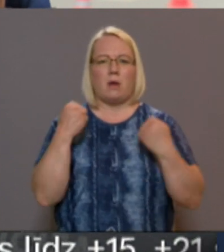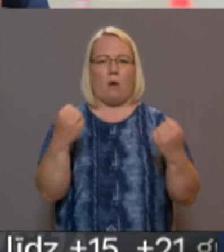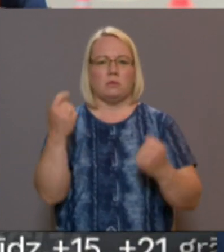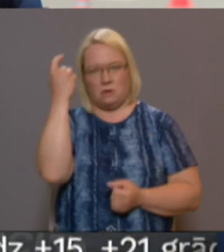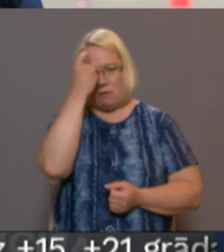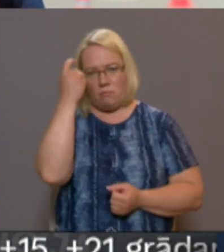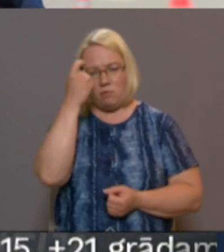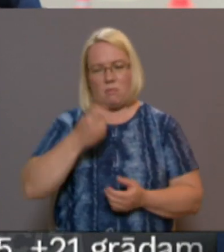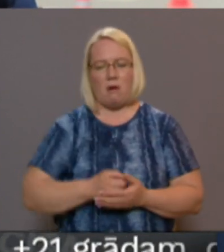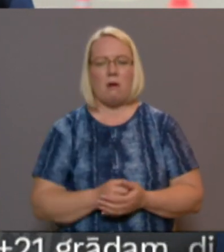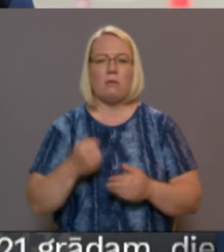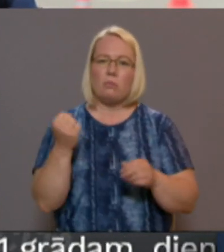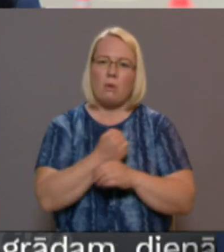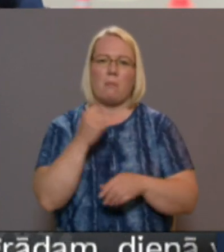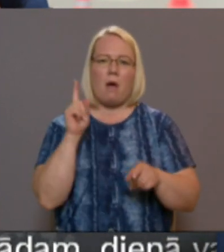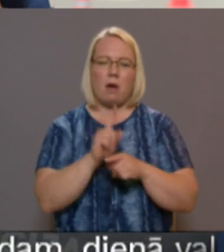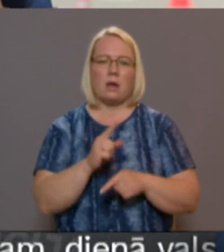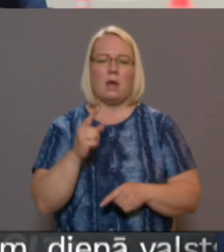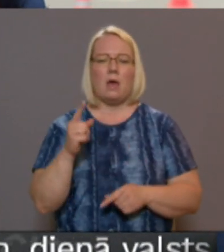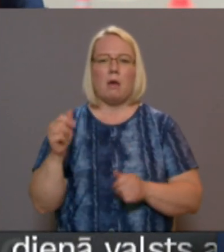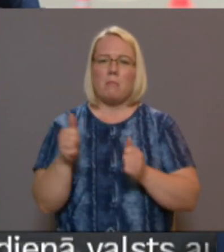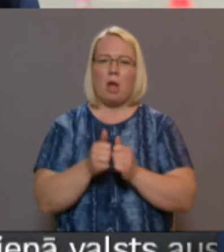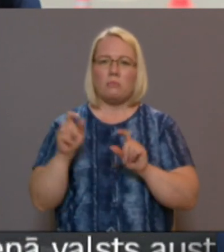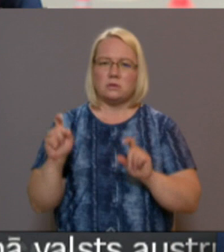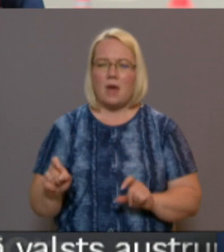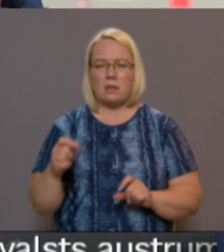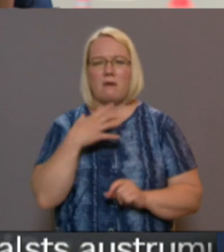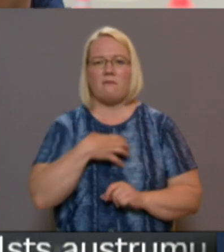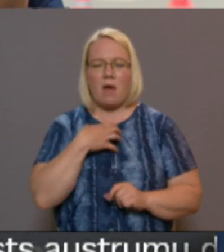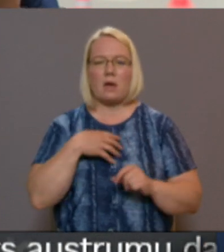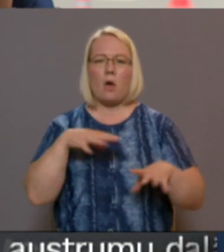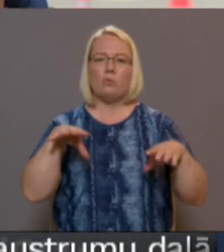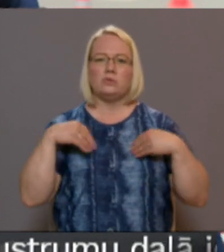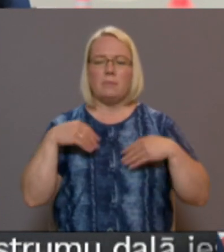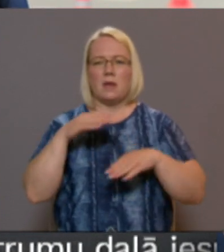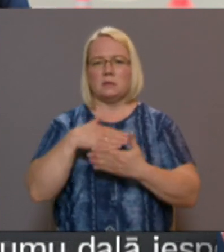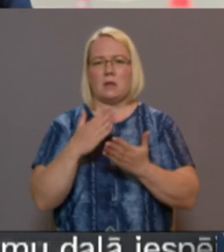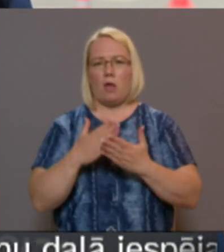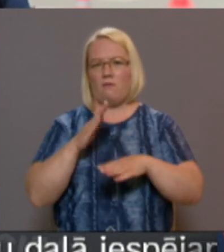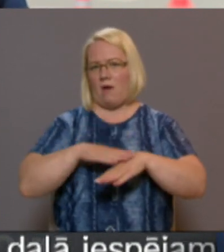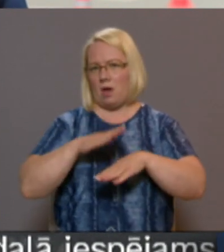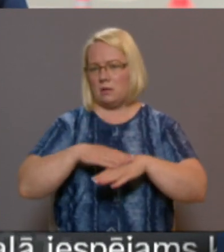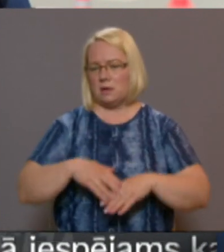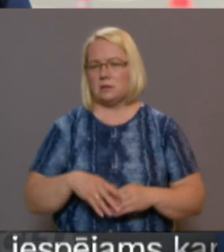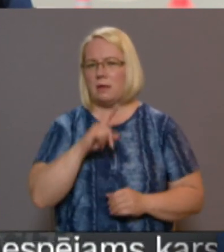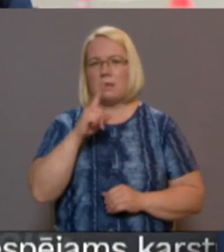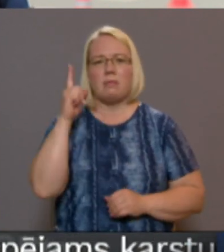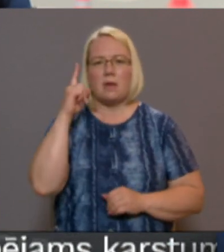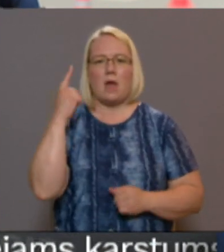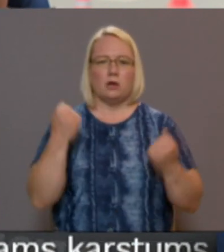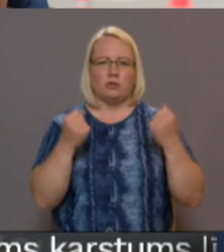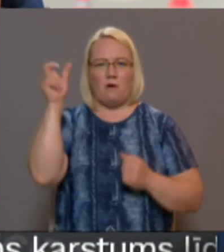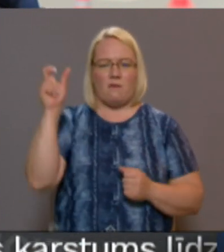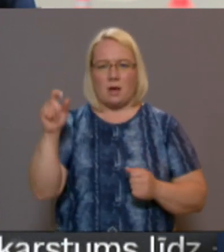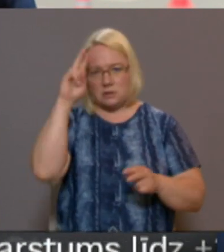nu, viņiem tomēr arī vajadzētu tā kā, uzņemties daļu vainas. Ne tikai tam vadītājiem,